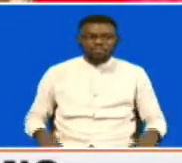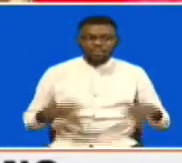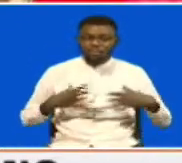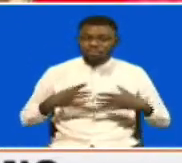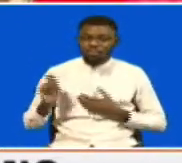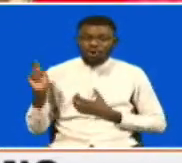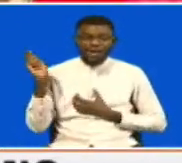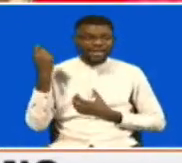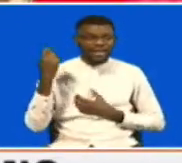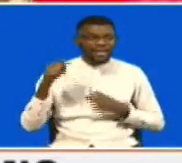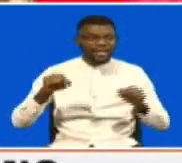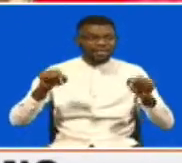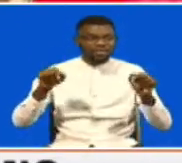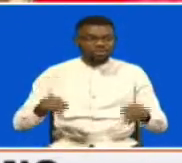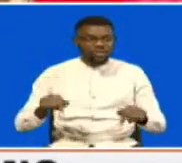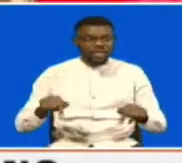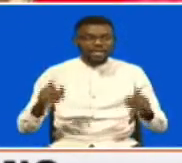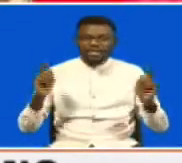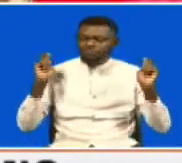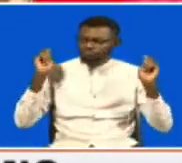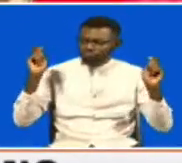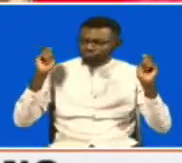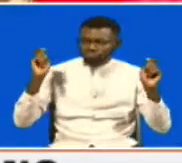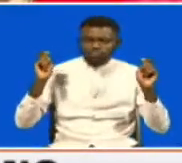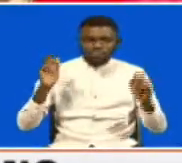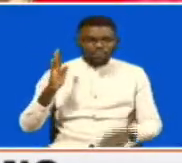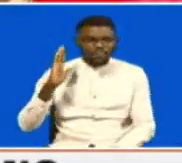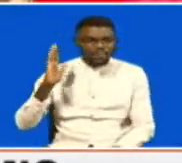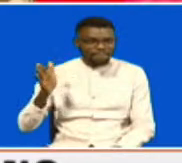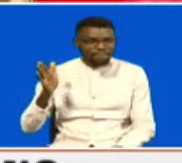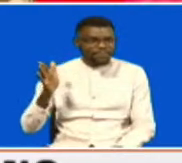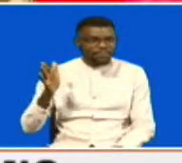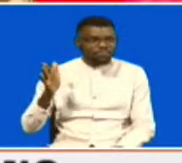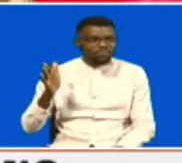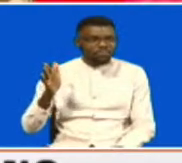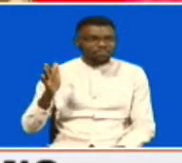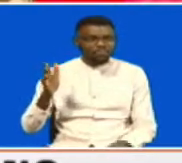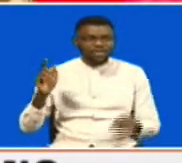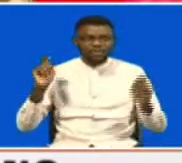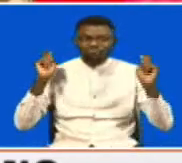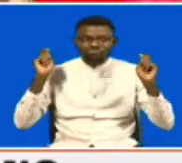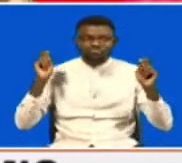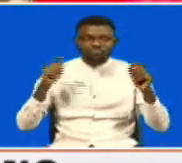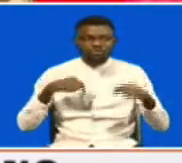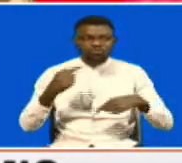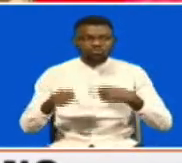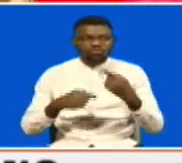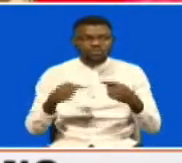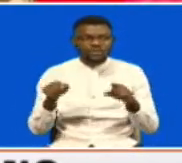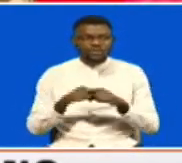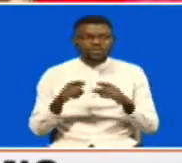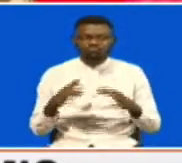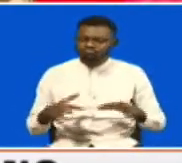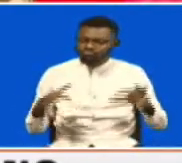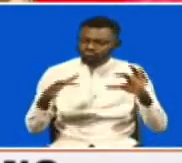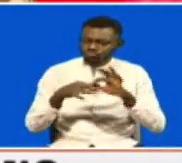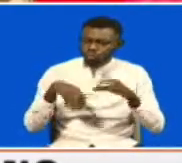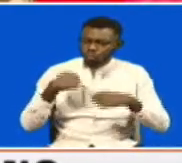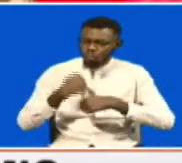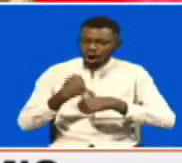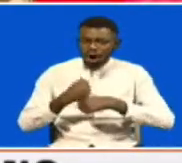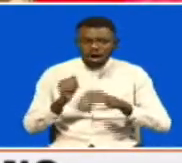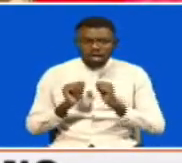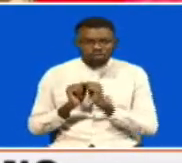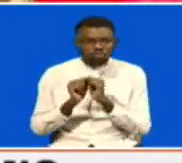kuanzia leo watagoma, watafanya maandamano, tutaungana pamoja kwa njia ya